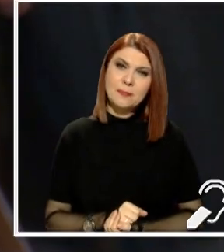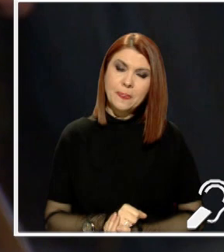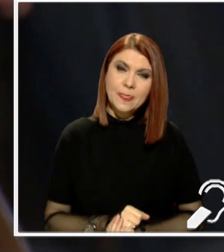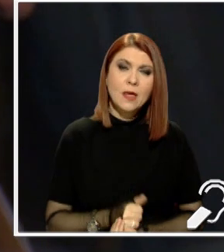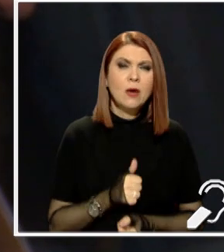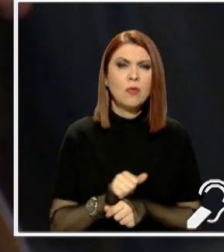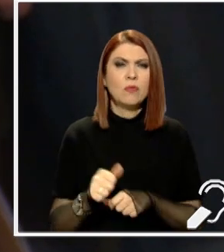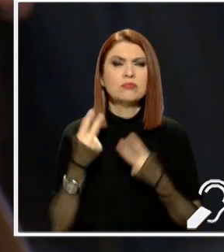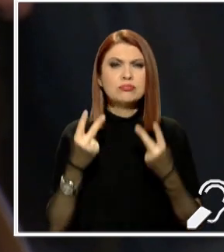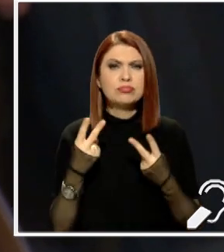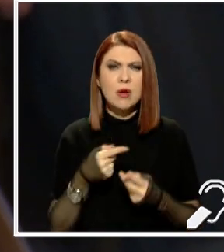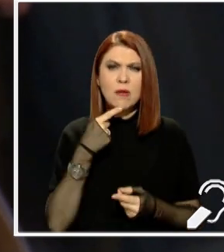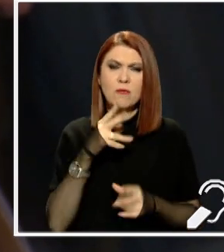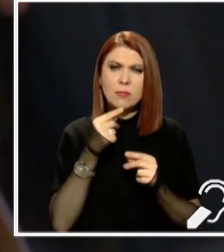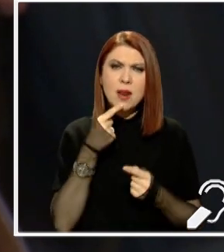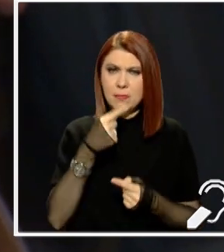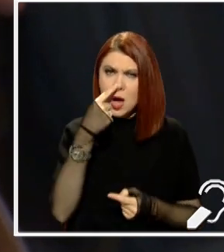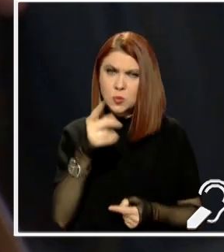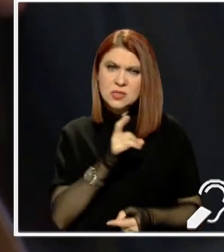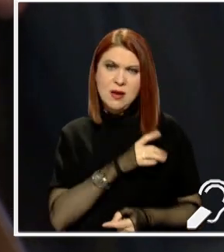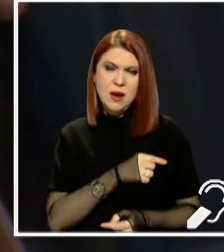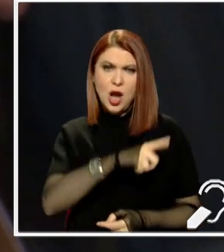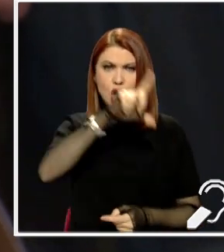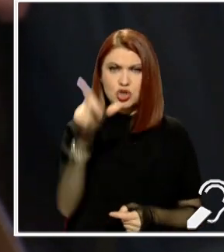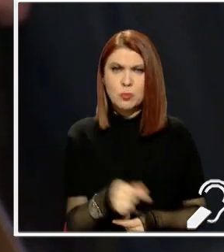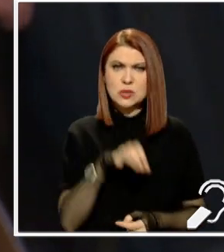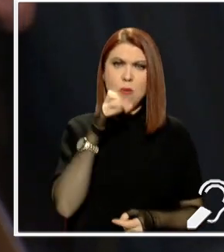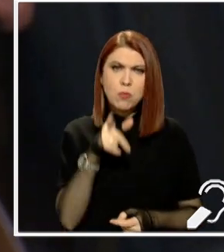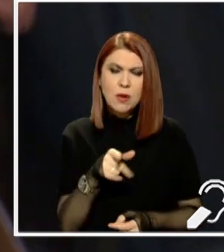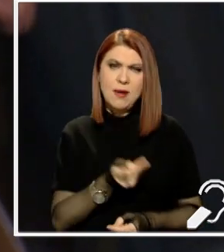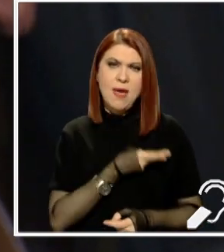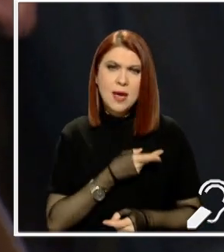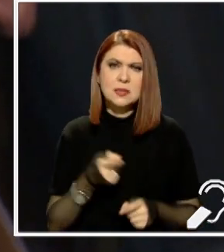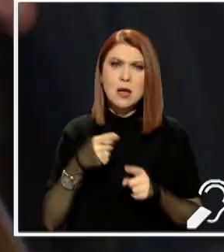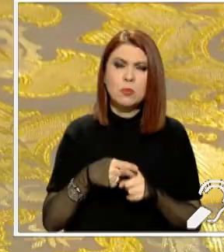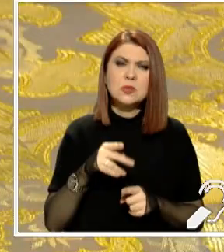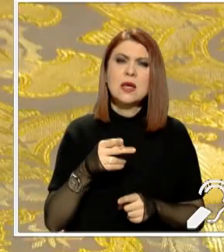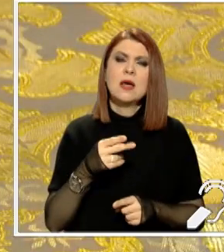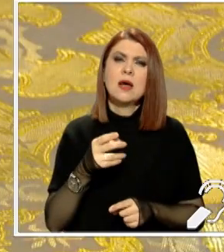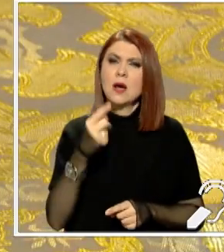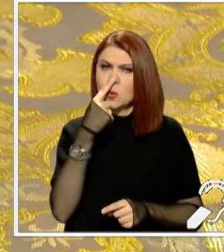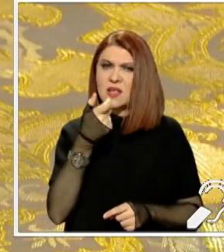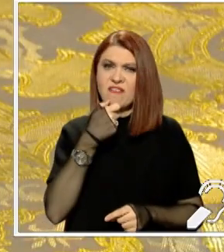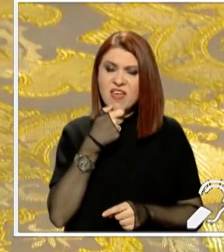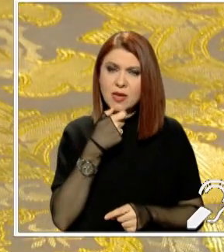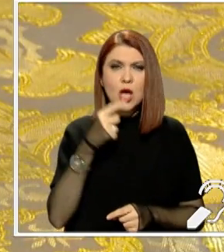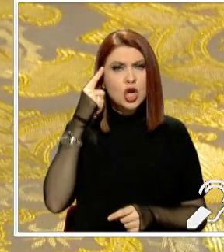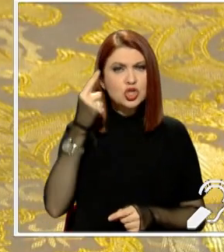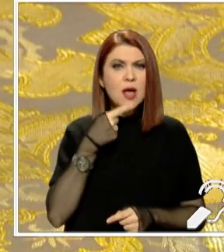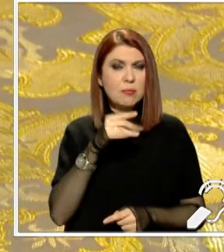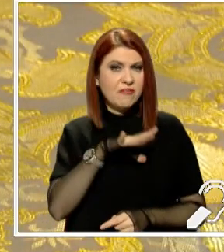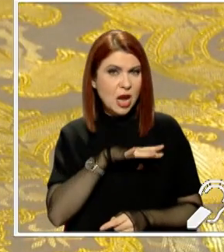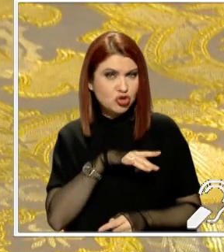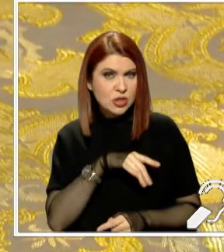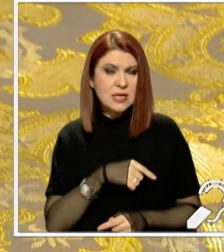Un veritabil poliglot vorbea limba rusă, greacă, japoneză, bulgară, engleză și slavona bisericească. Și-a însușit noțiuni de limbă